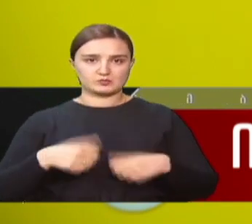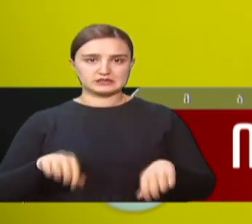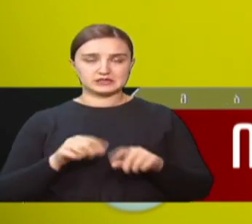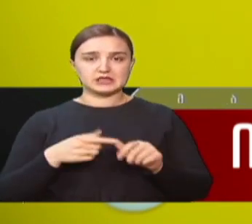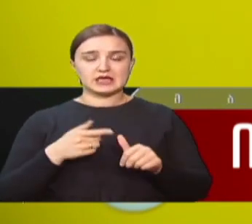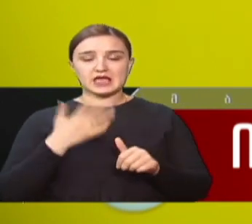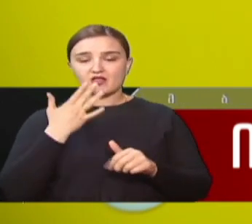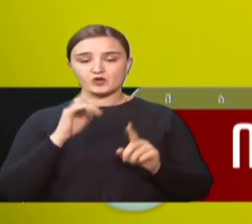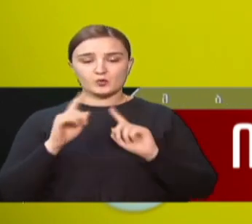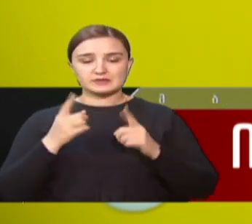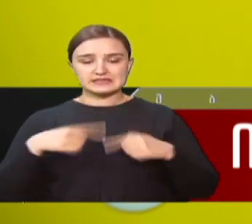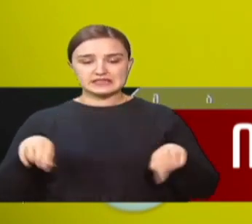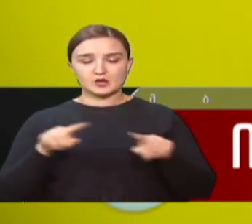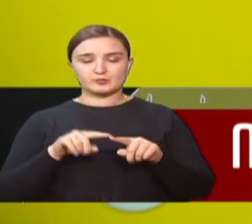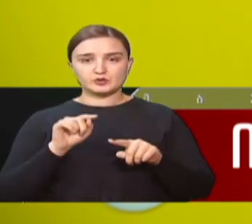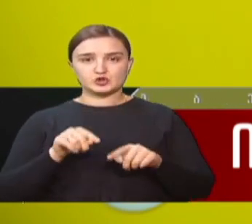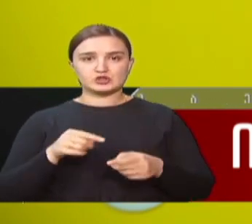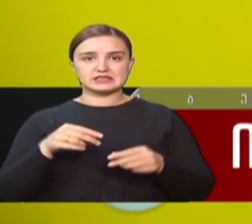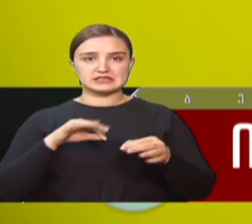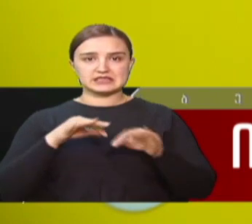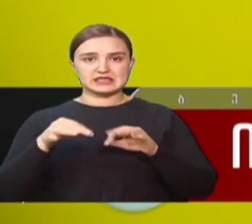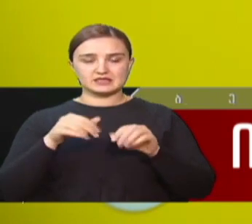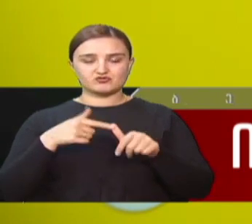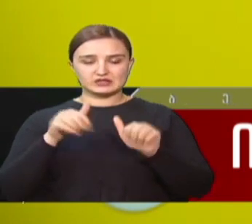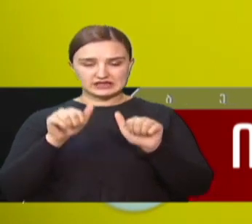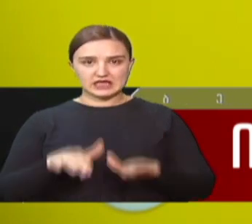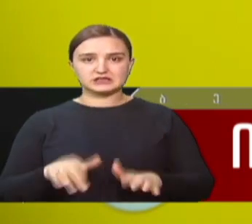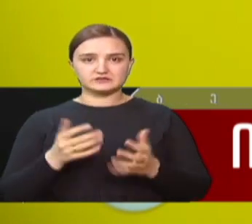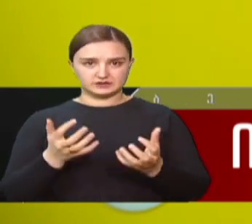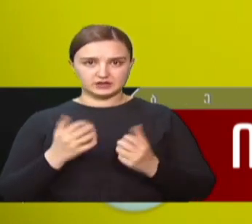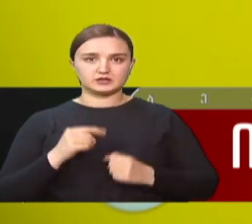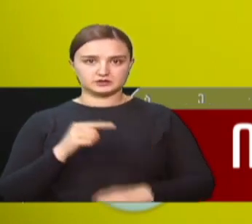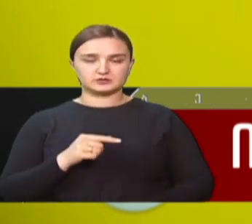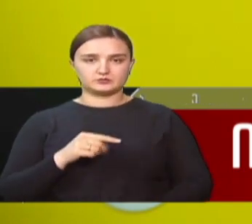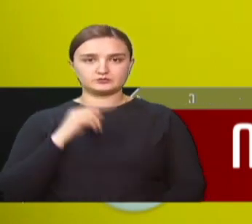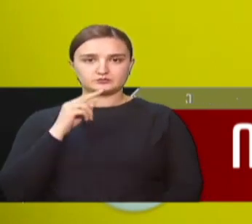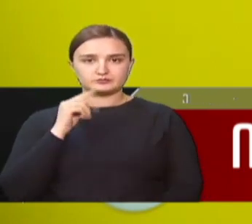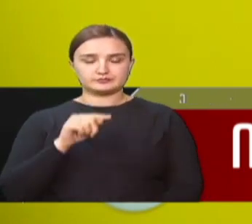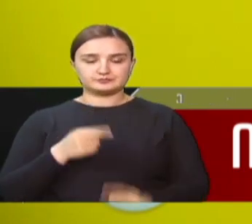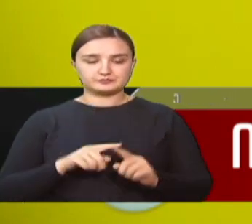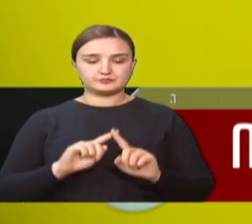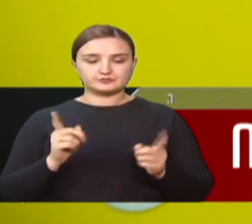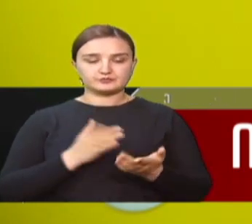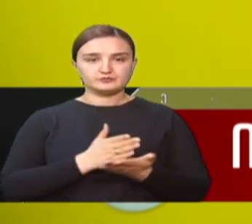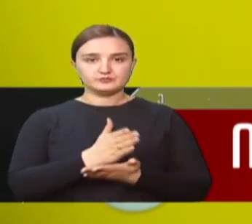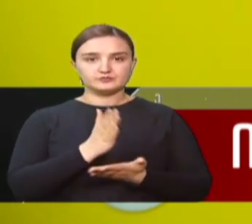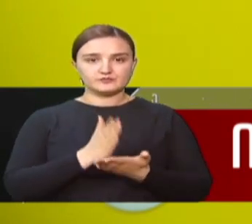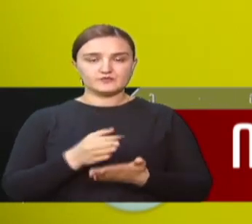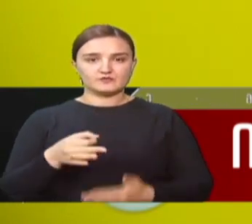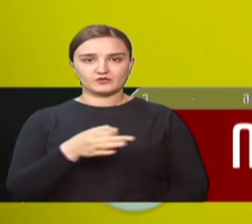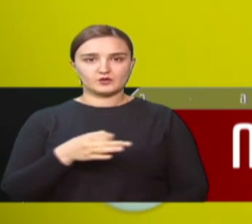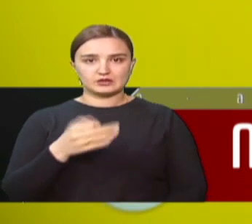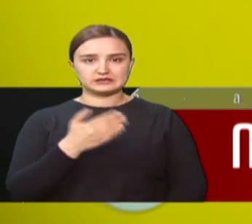ცხადია ევროსაბჭოს ასე ვთქვათ, დასკვნას იღებს მხედველობაში, განსაკუთრებით იმ მიმართულებით, რაც არის ამ